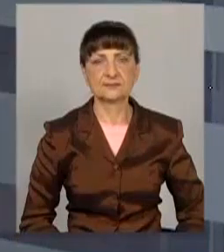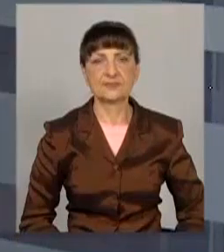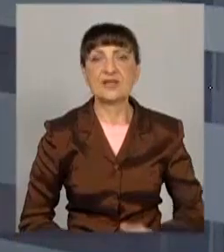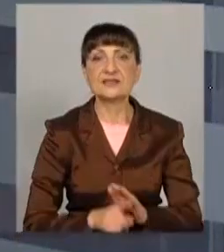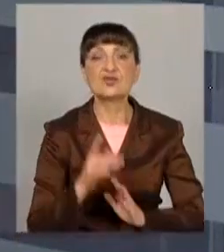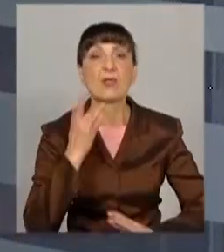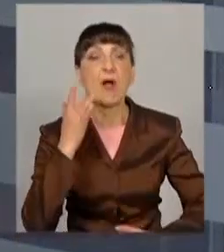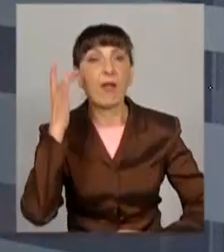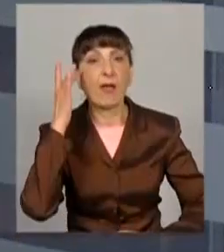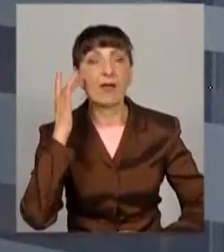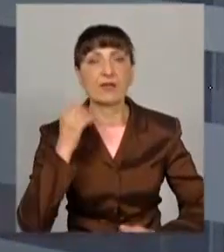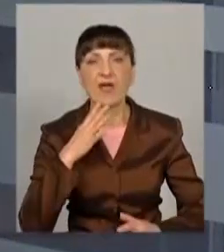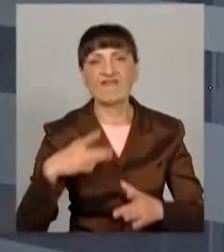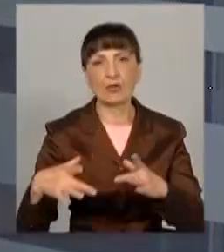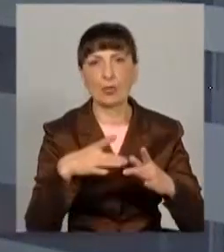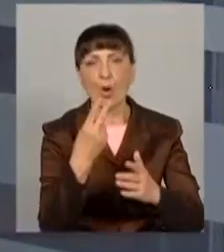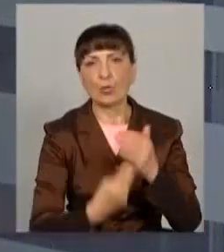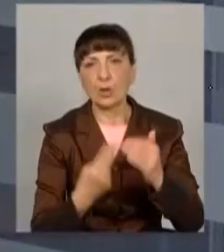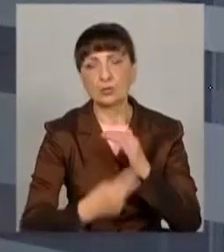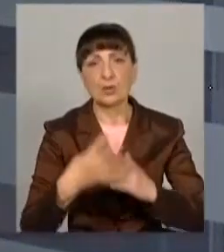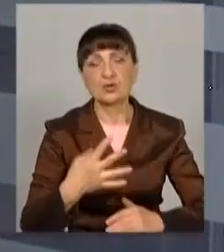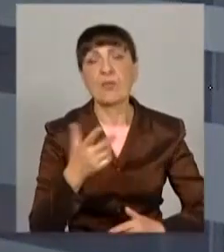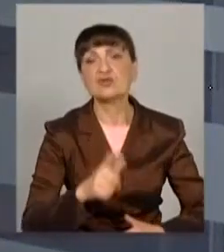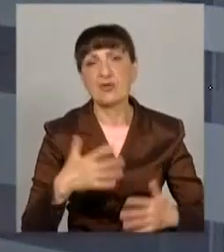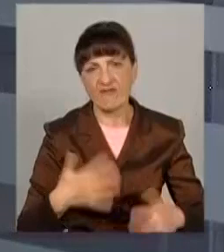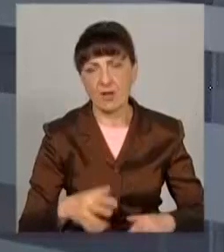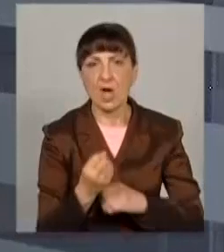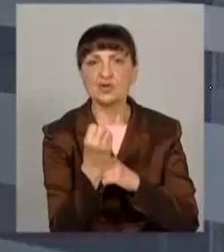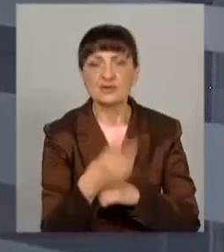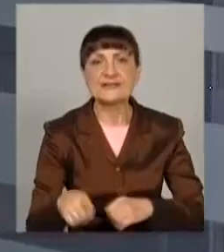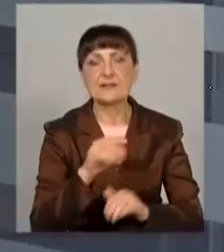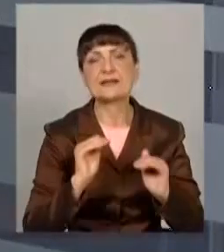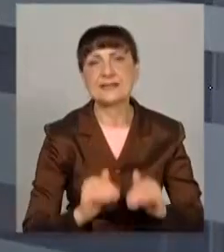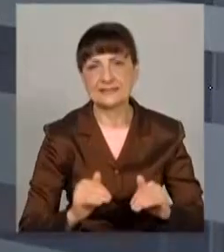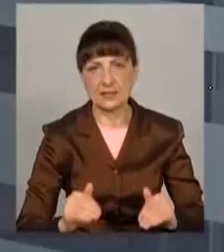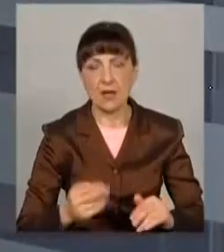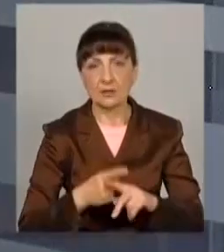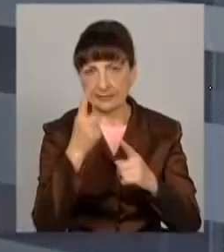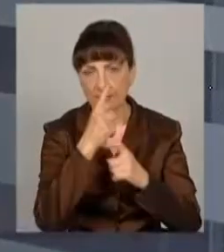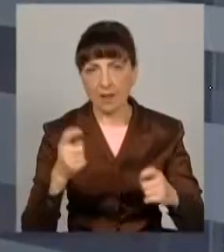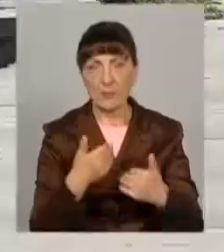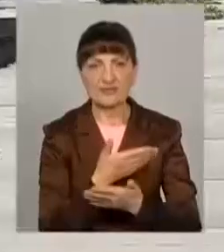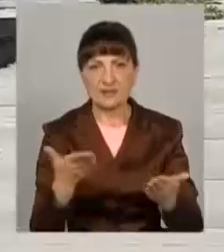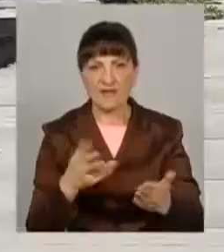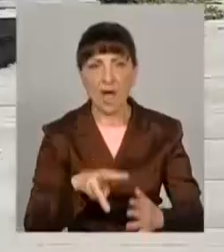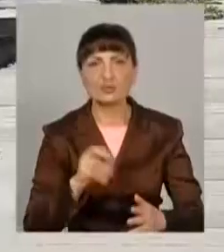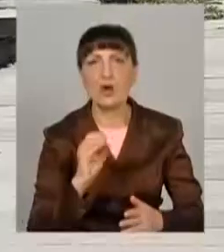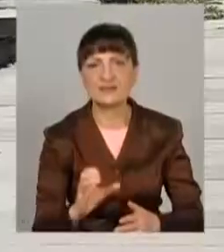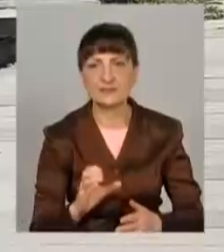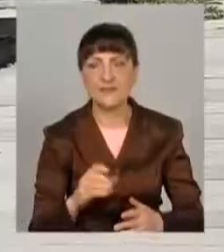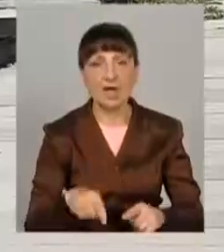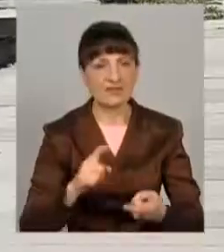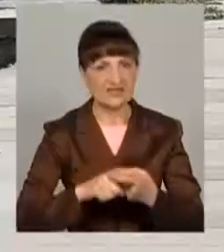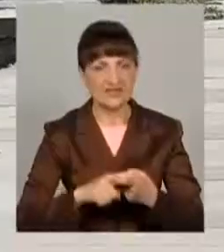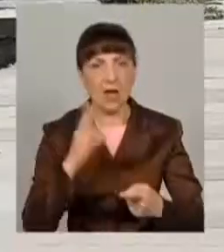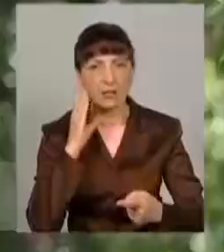С начала лета на водоемах страны утонули 45 человек, 14 из них – дети. Такие данные представили в МЧС. В этой связи